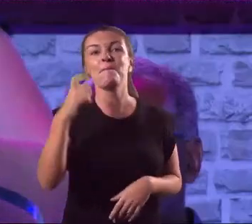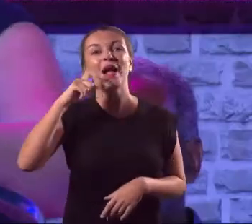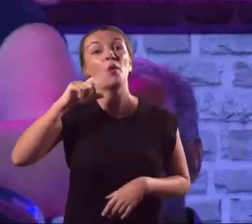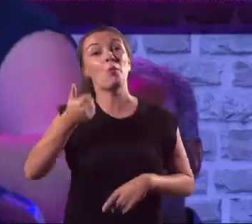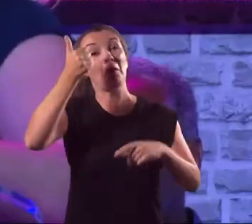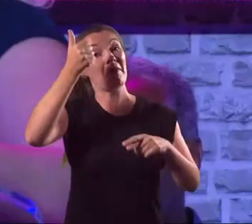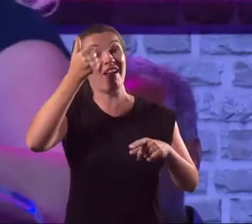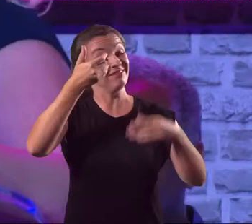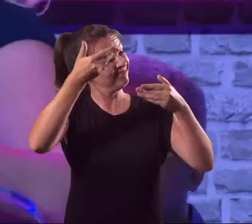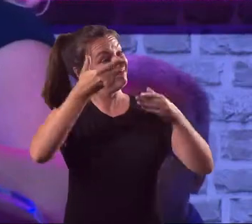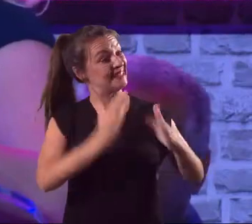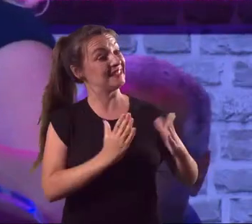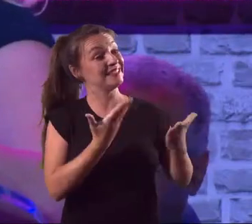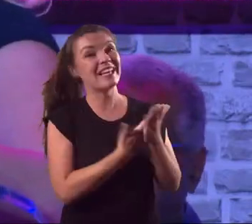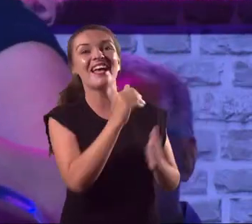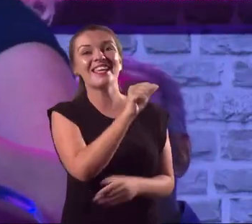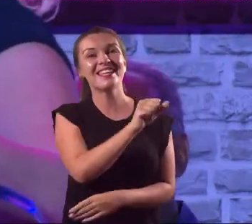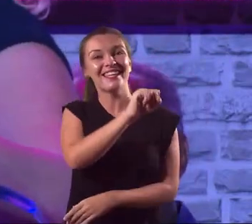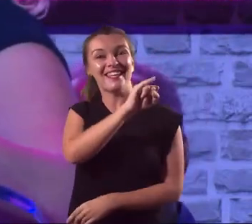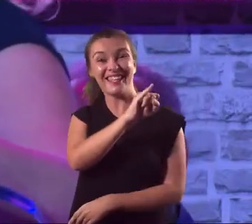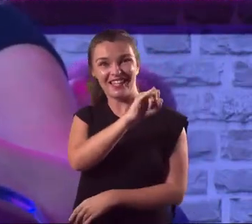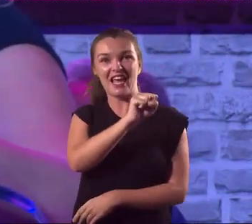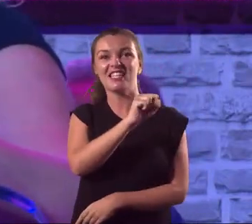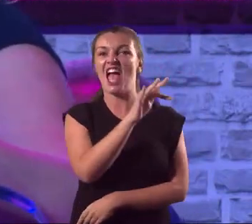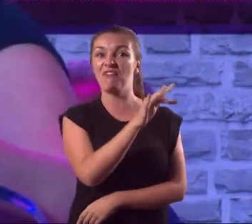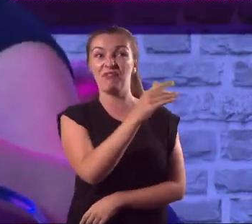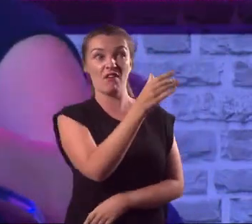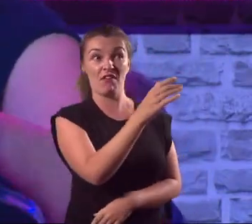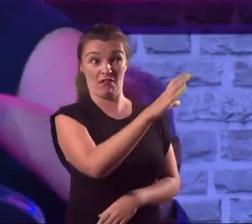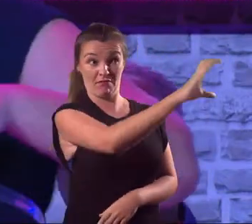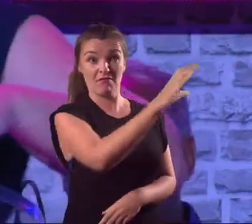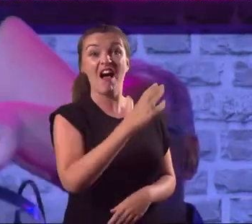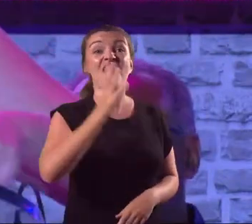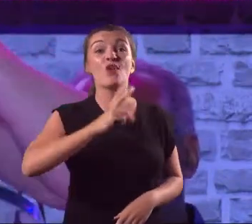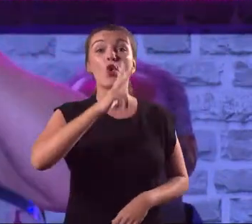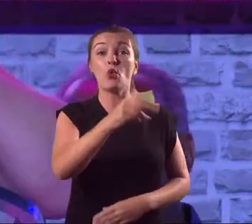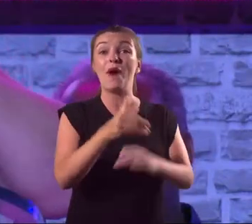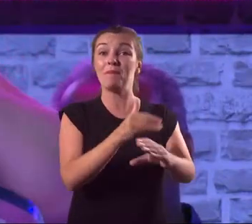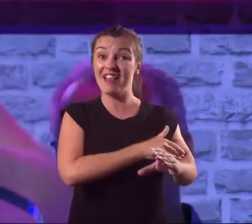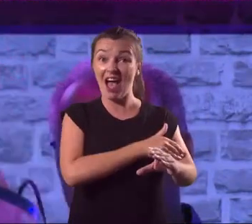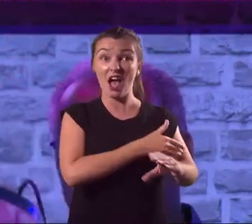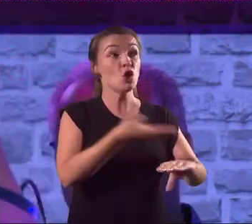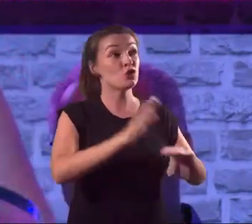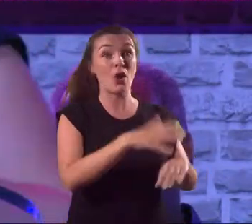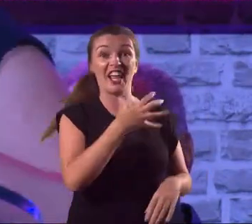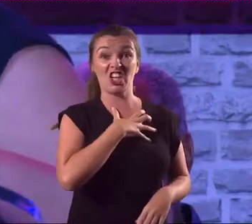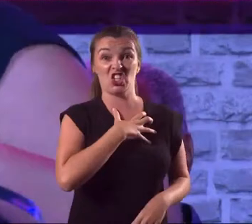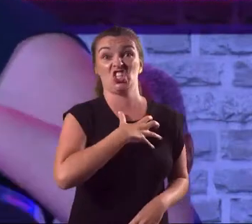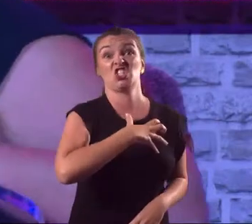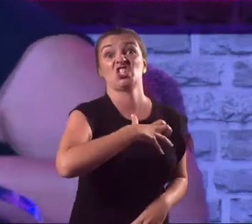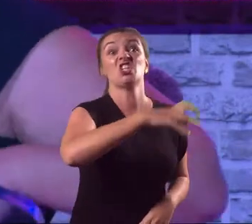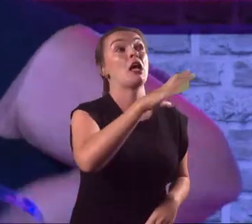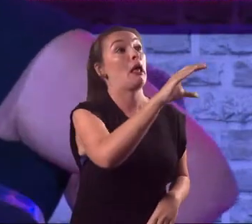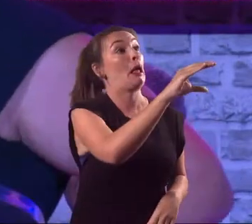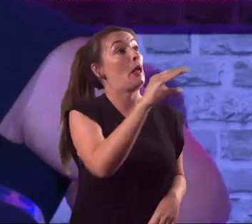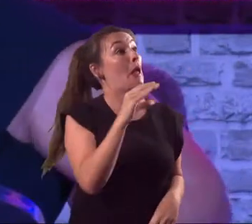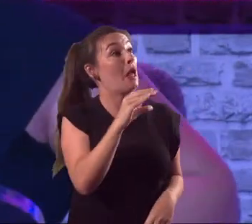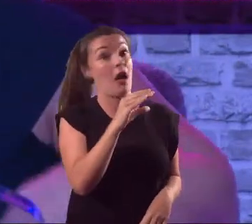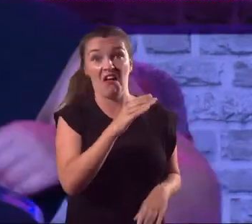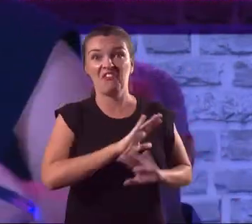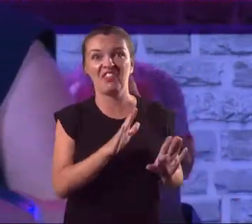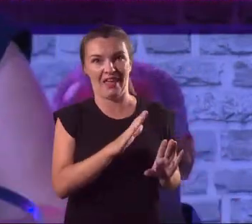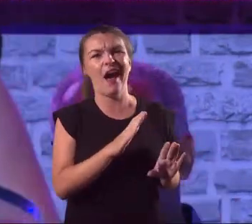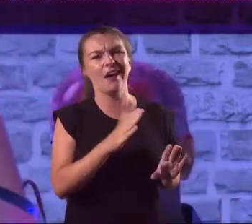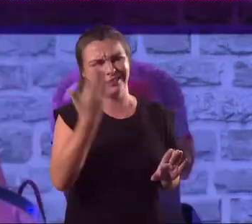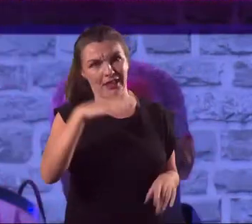Macron, la suppression de l'ISF, ça rapportait à l'époque 3 milliards. Or, depuis, les riches se sont enrichis, donc on sait exactement où aller prendre cet